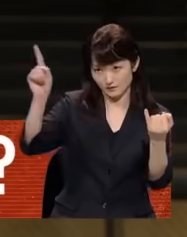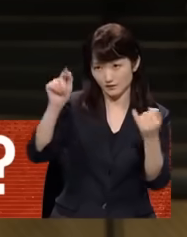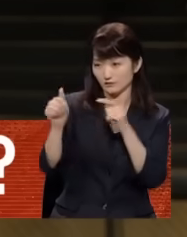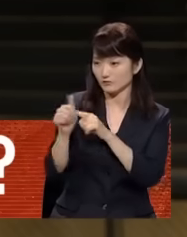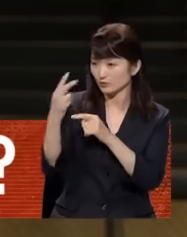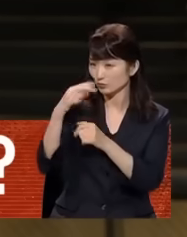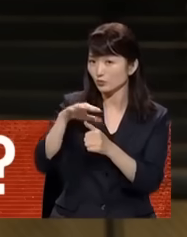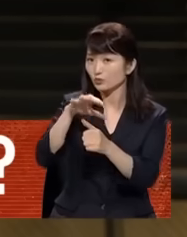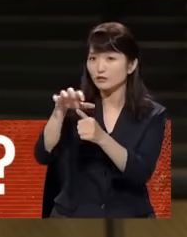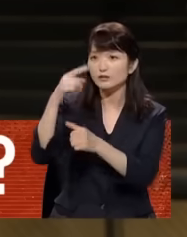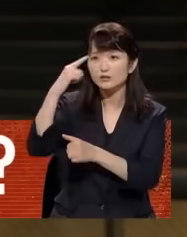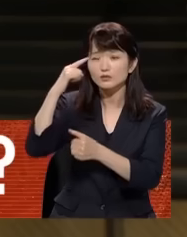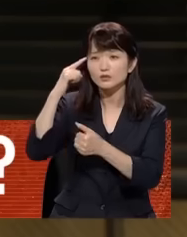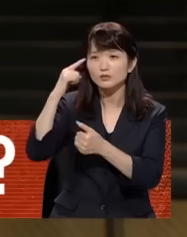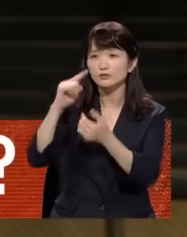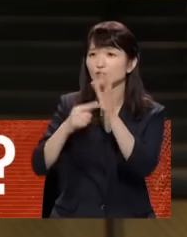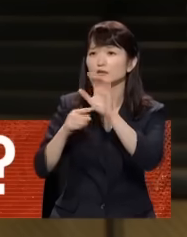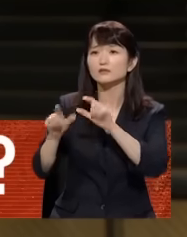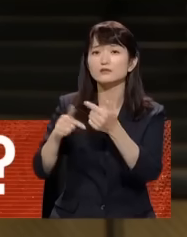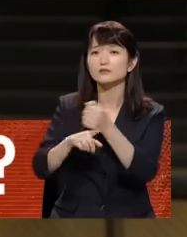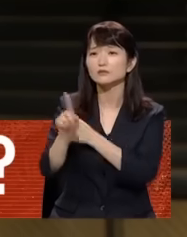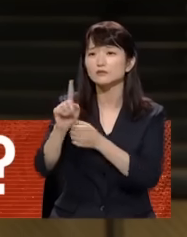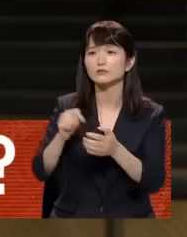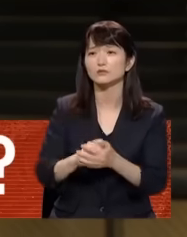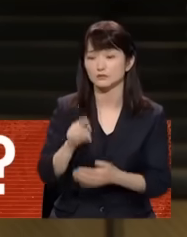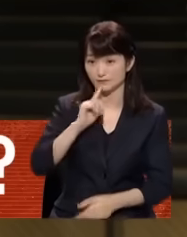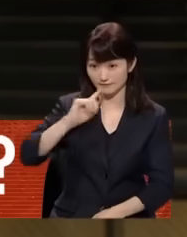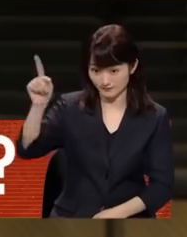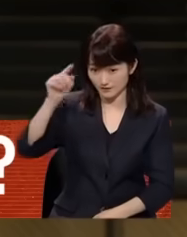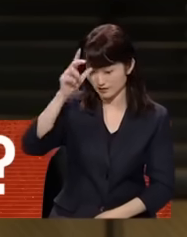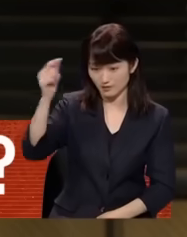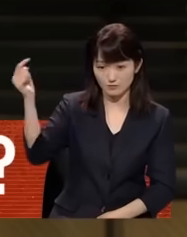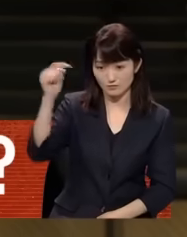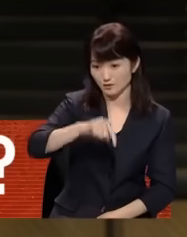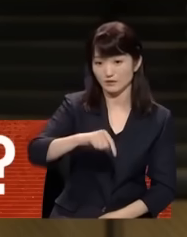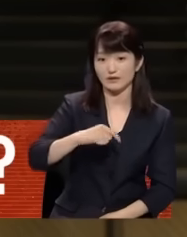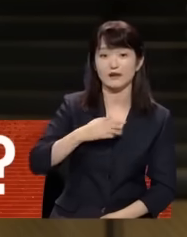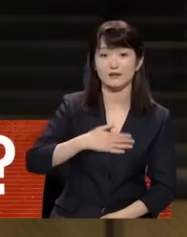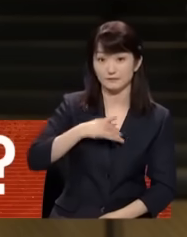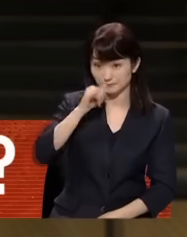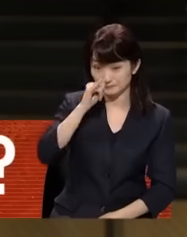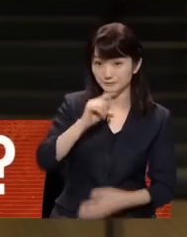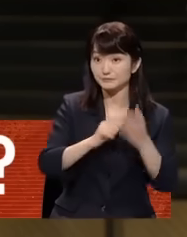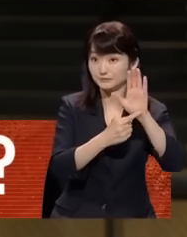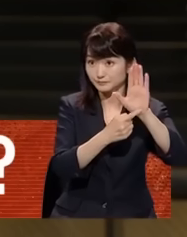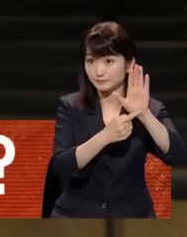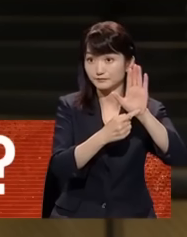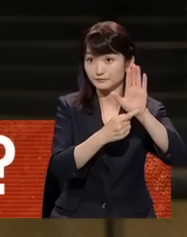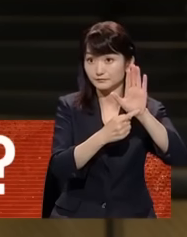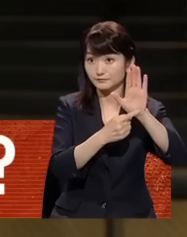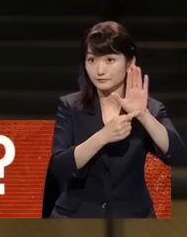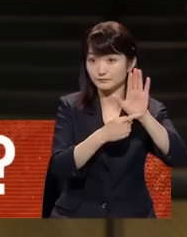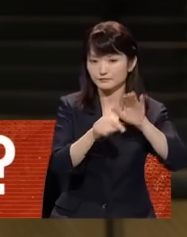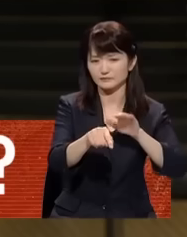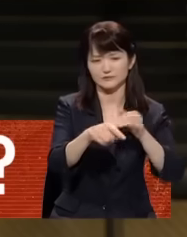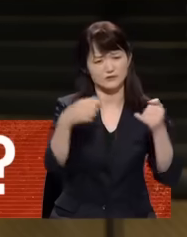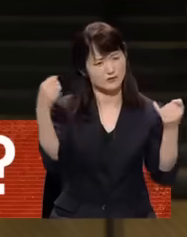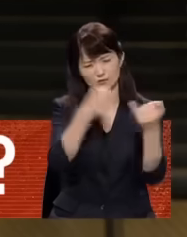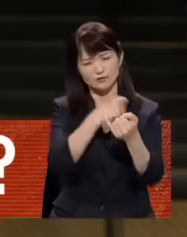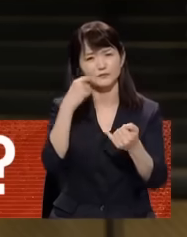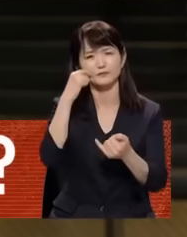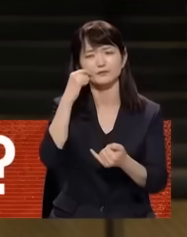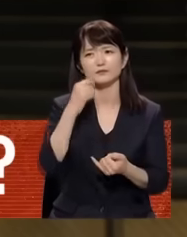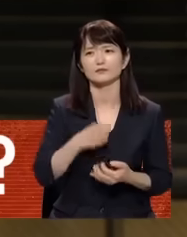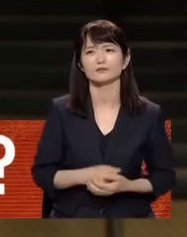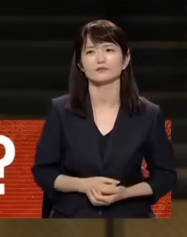보호를 해주고 왜 공전하지 않습니까 그 신고하고 경찰 오면 다 알 수 있도록 공개를 하면 글씨체도 못할 거예요 저는